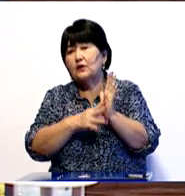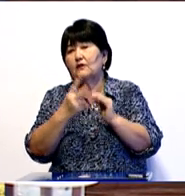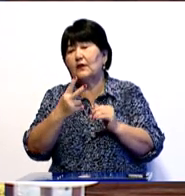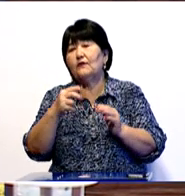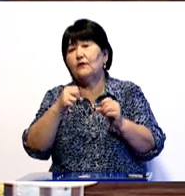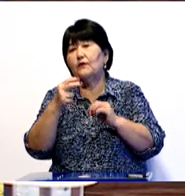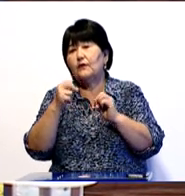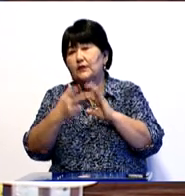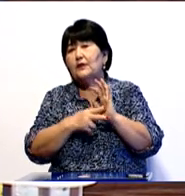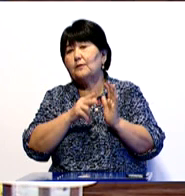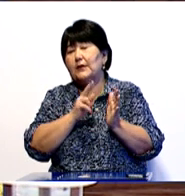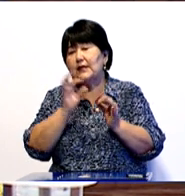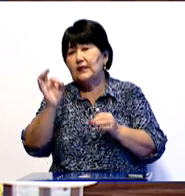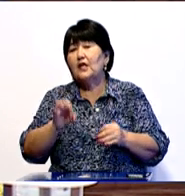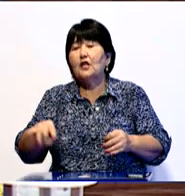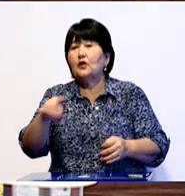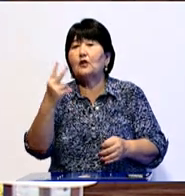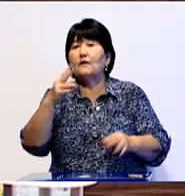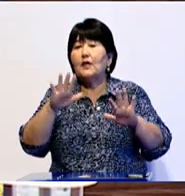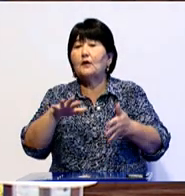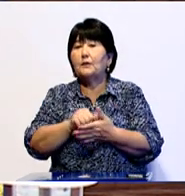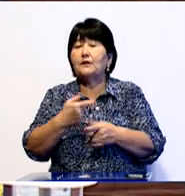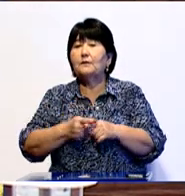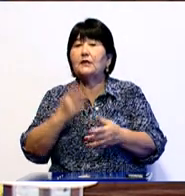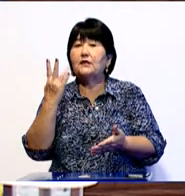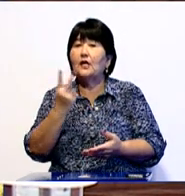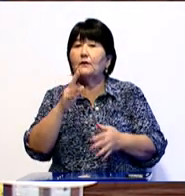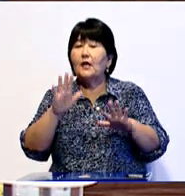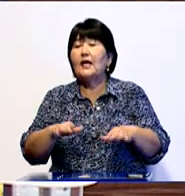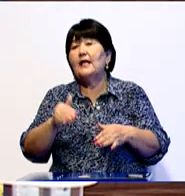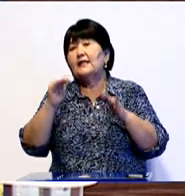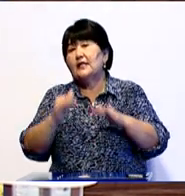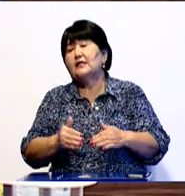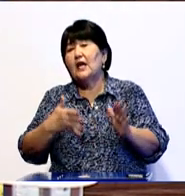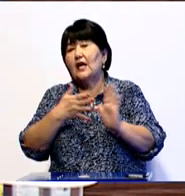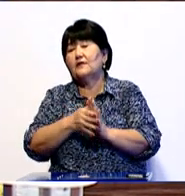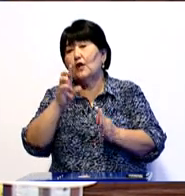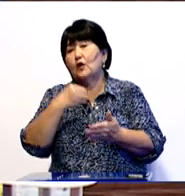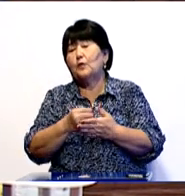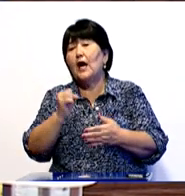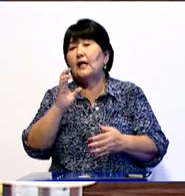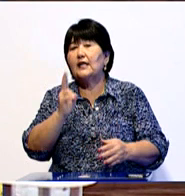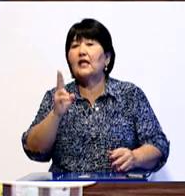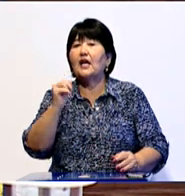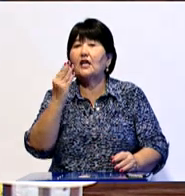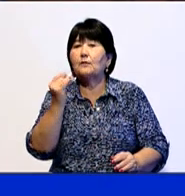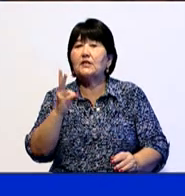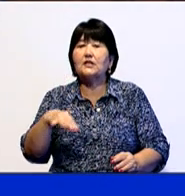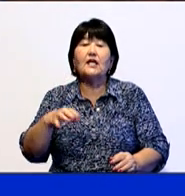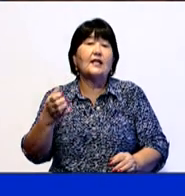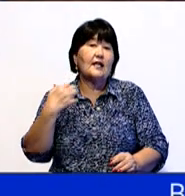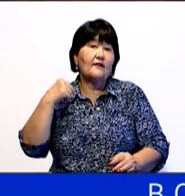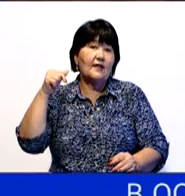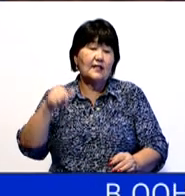99,8%. Мы на втором месте по республике. Причина того, что мы стоим на втором месте – низкое освоение бюджетных средств в Аральском, Кармакшинском районах и